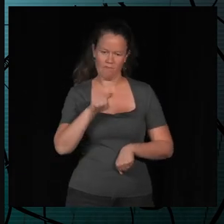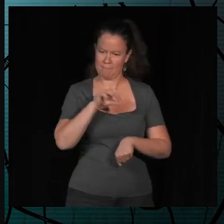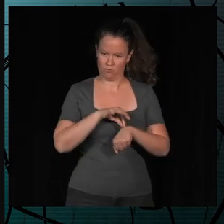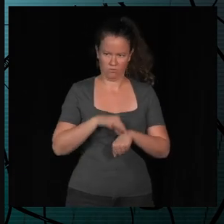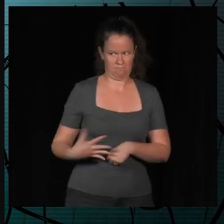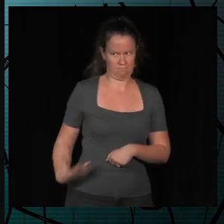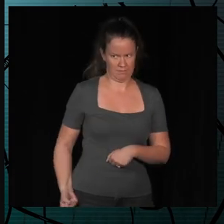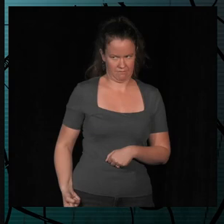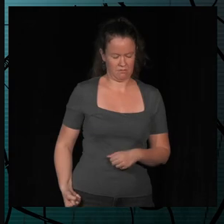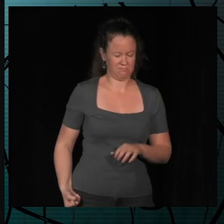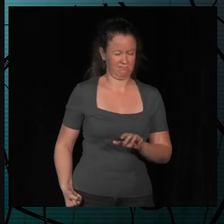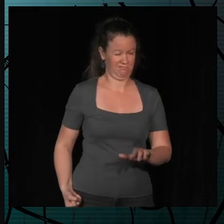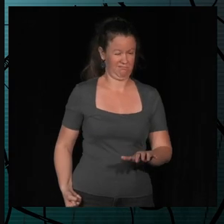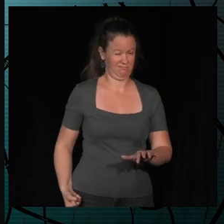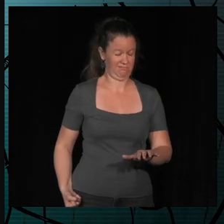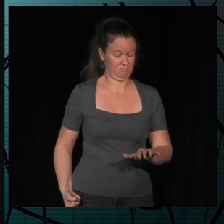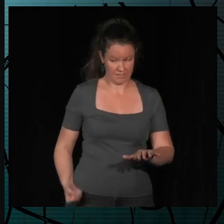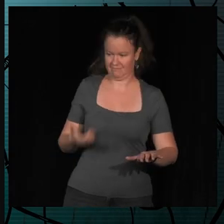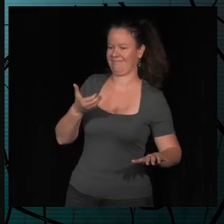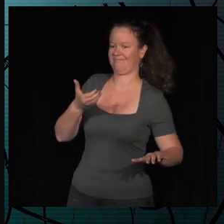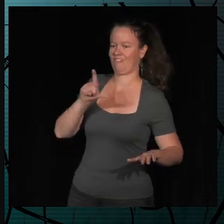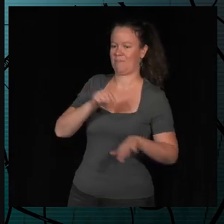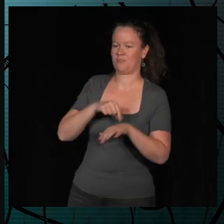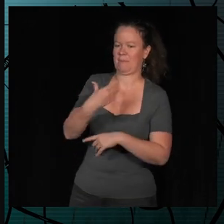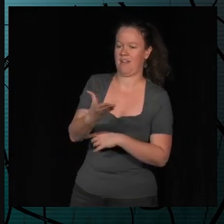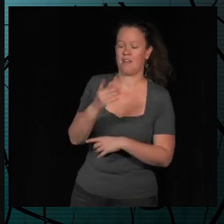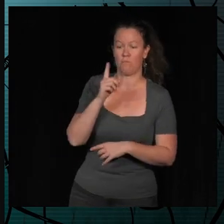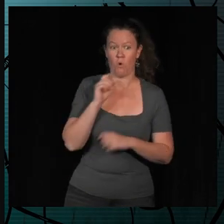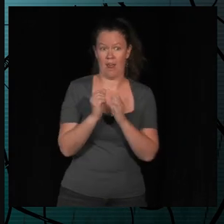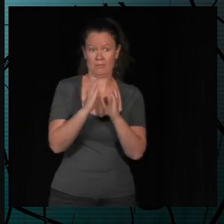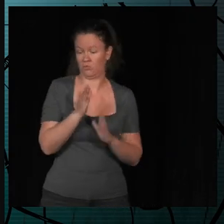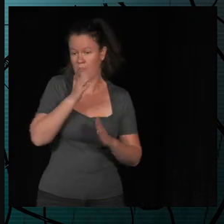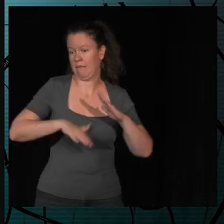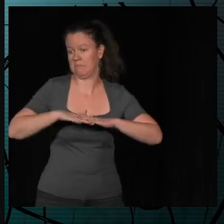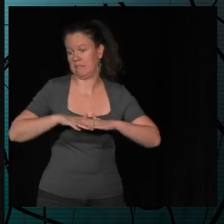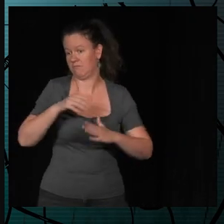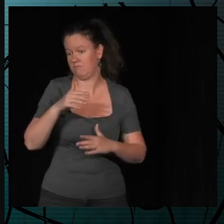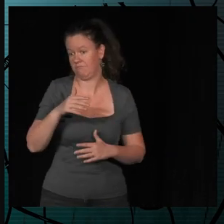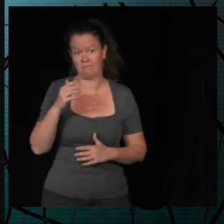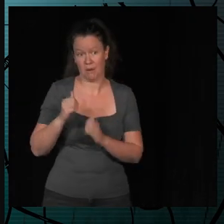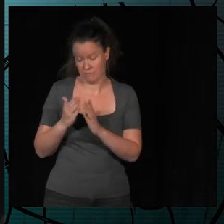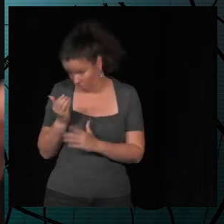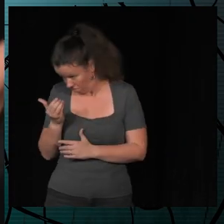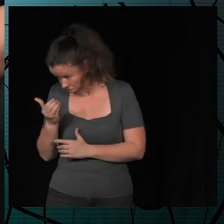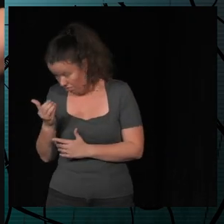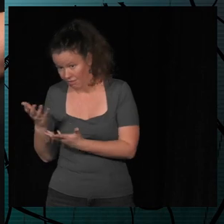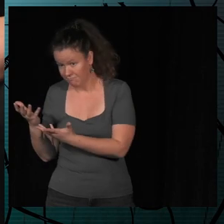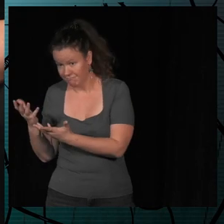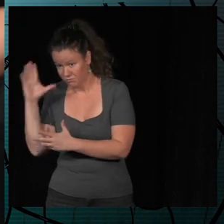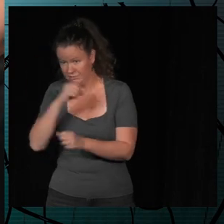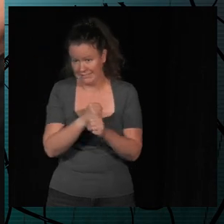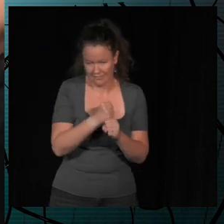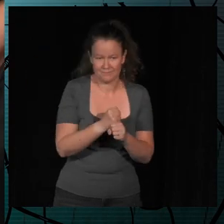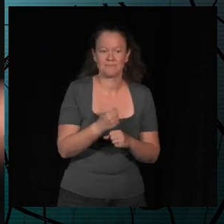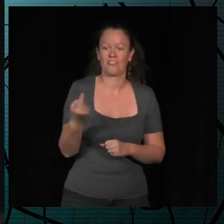portable parce qu'ils disent quand je suis chez moi j'arrive pas à me à me restreindre donc le cadre de la bibliothèque même s'ils sont là avec leurs écrans fait qu'ils ont un